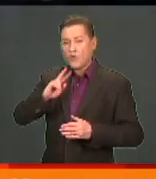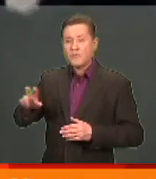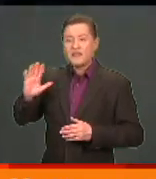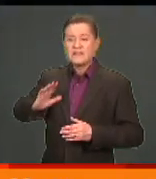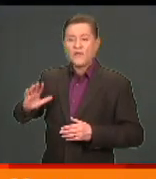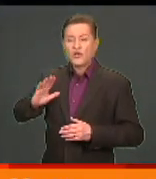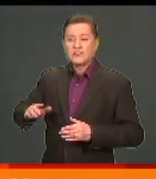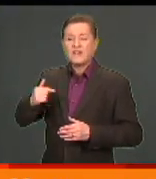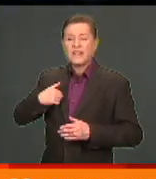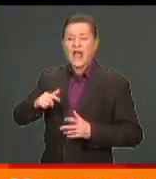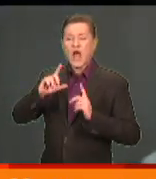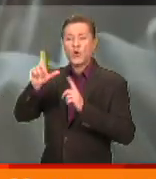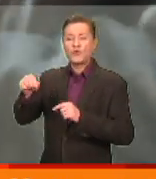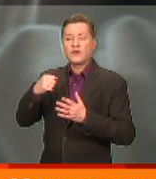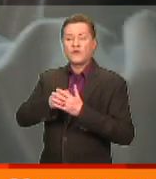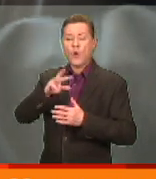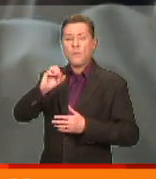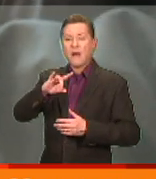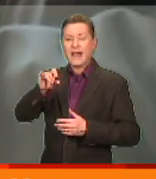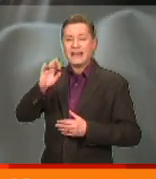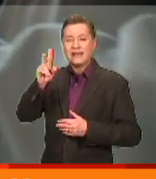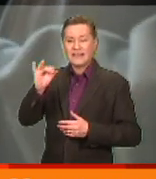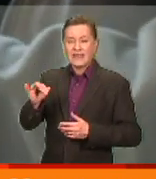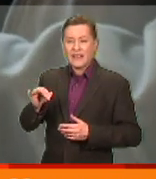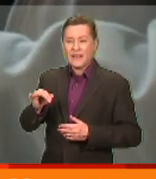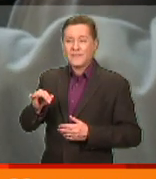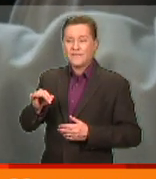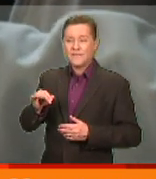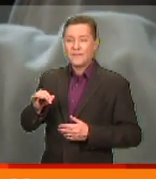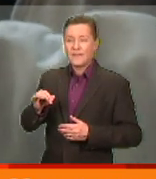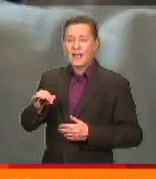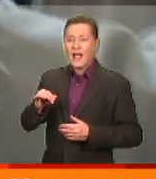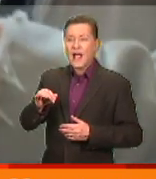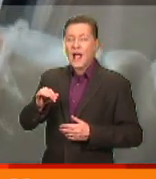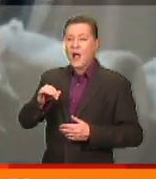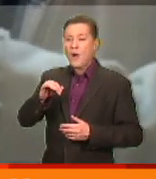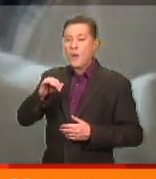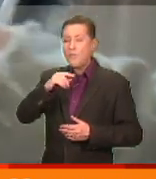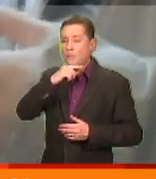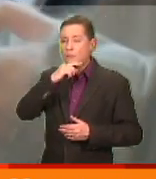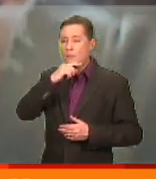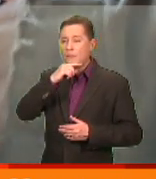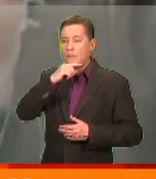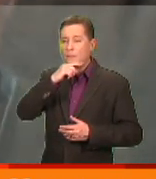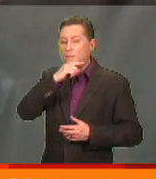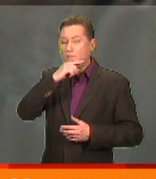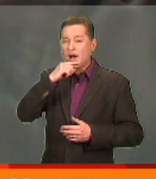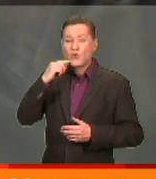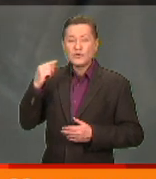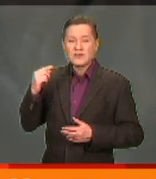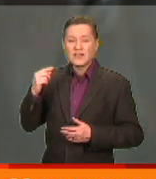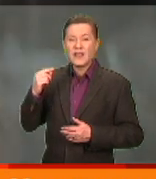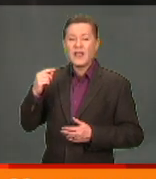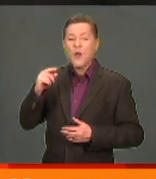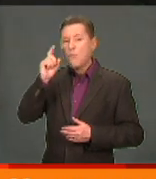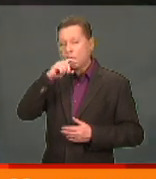очікування я рушив до Мар'їнки. По-русски плохо, да? Поганий. Плоханий? Поганий.